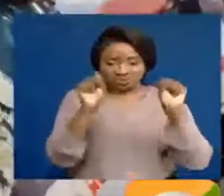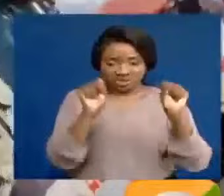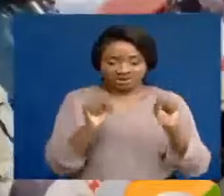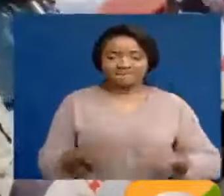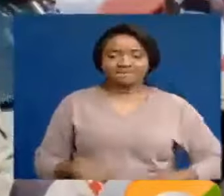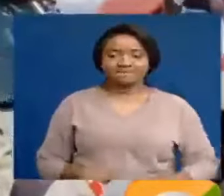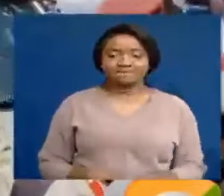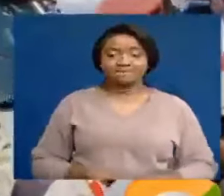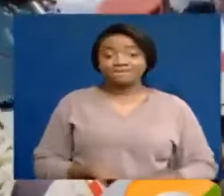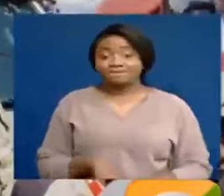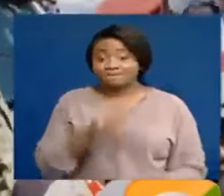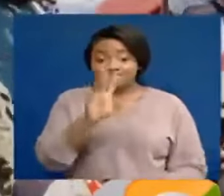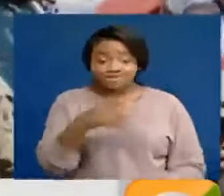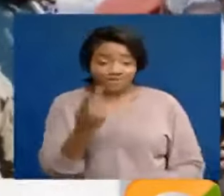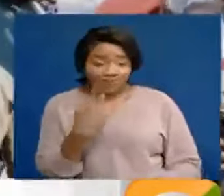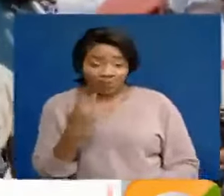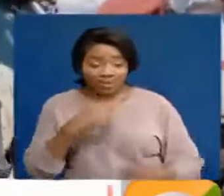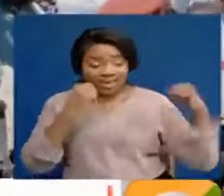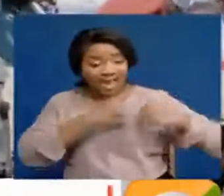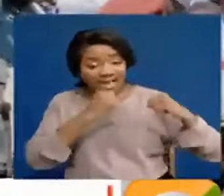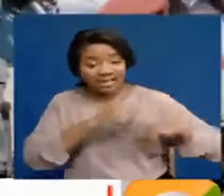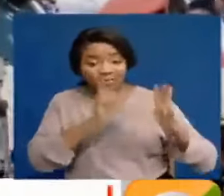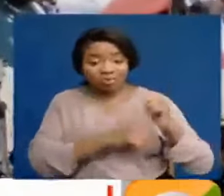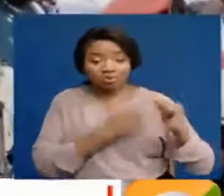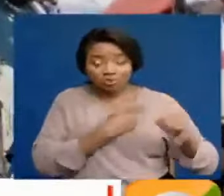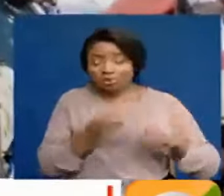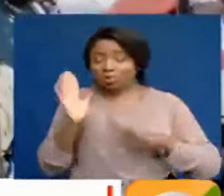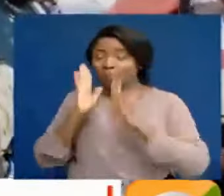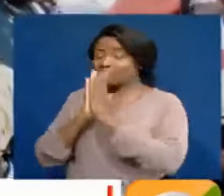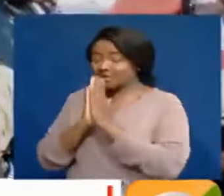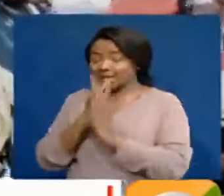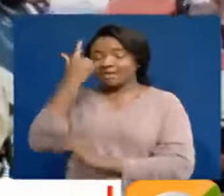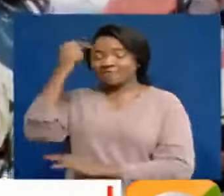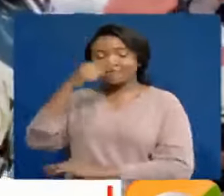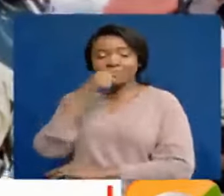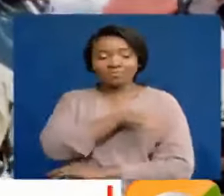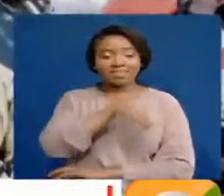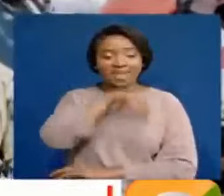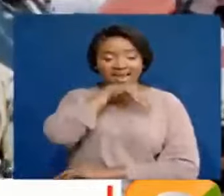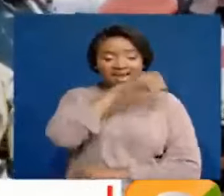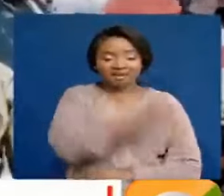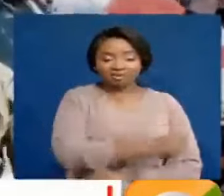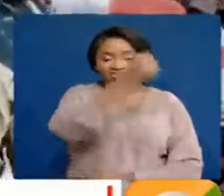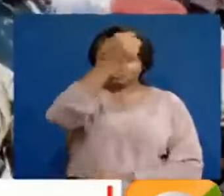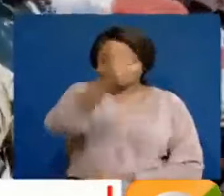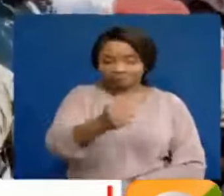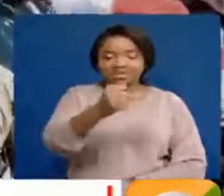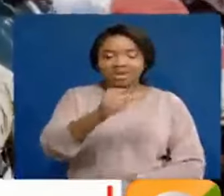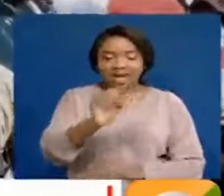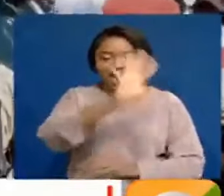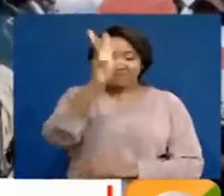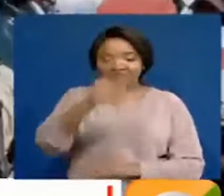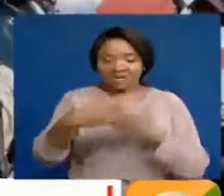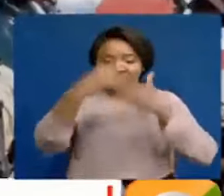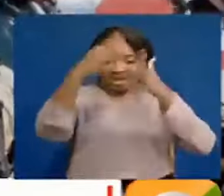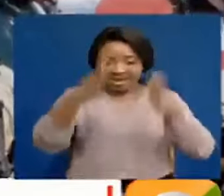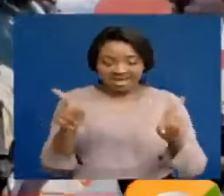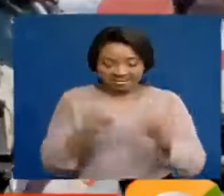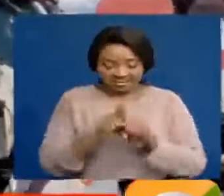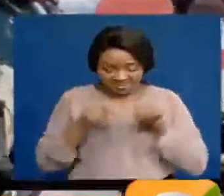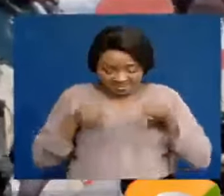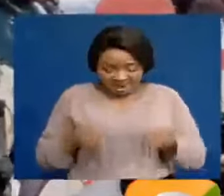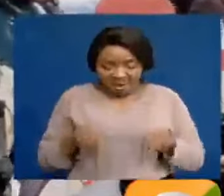Si tulikubaliana kwamba tunaenda kumuombea ili awe kiongozi wa Afrika? Nikiongea na nyinyi saa